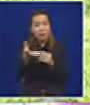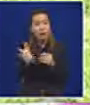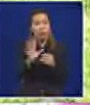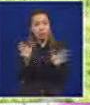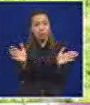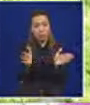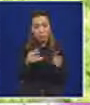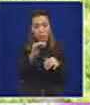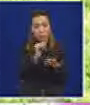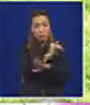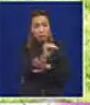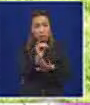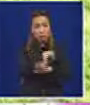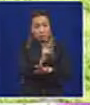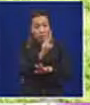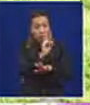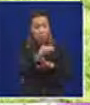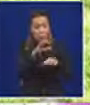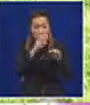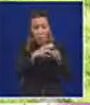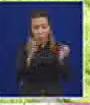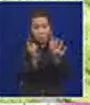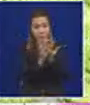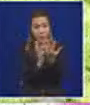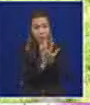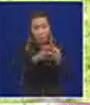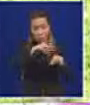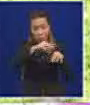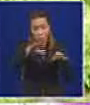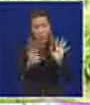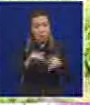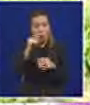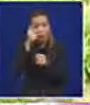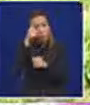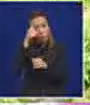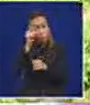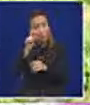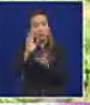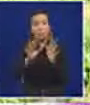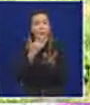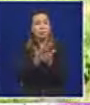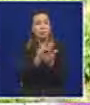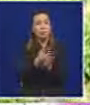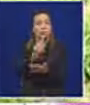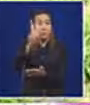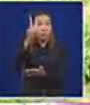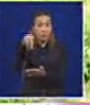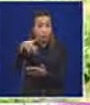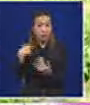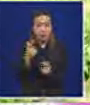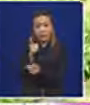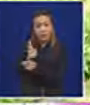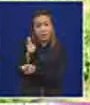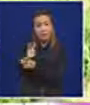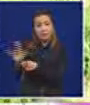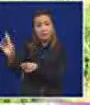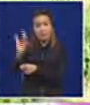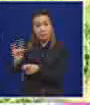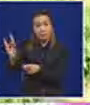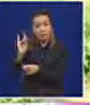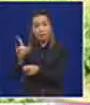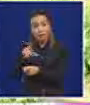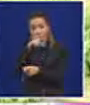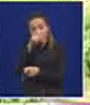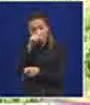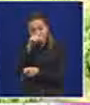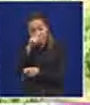ำนวน2ไร่สามารถปลูกพืชผักหมุนเวียนสร้างรายได้วันละ 2,000 บาทนอกจากนี้ยังมีการเลี้ยงสัตว์เศรษฐกิจเช่นไก่ดำเป็นราย